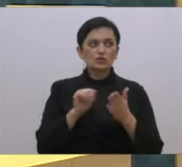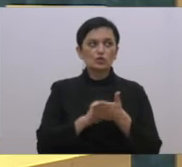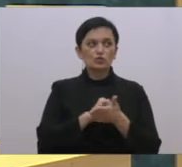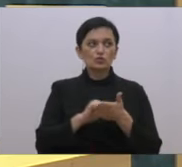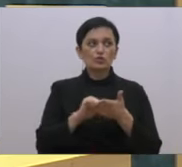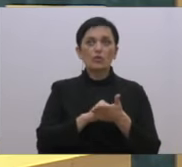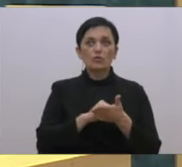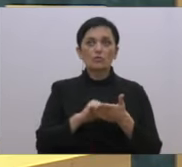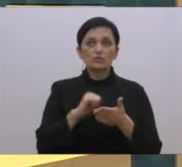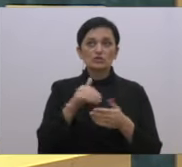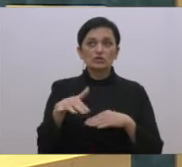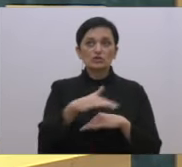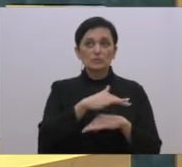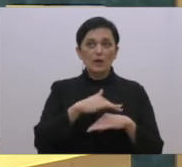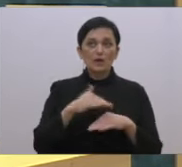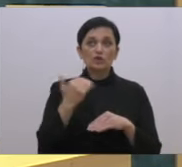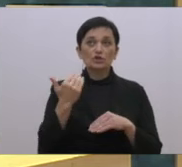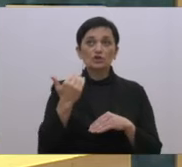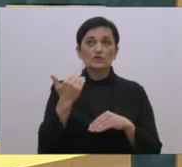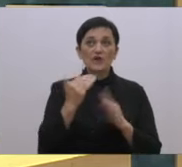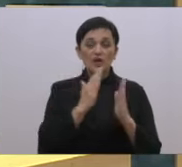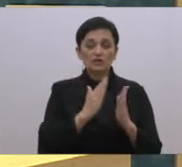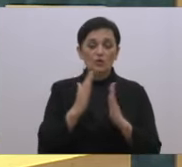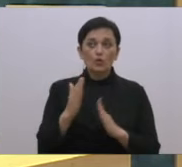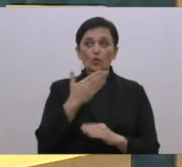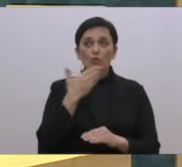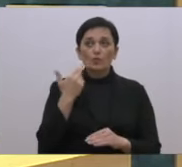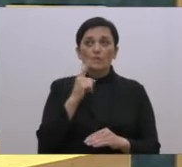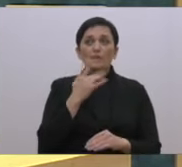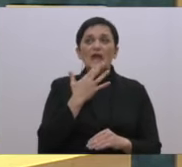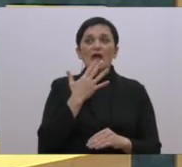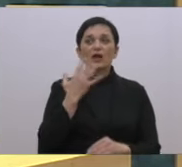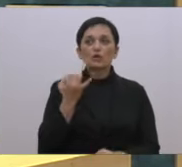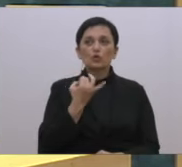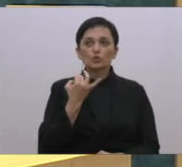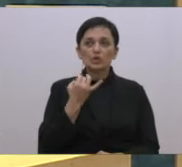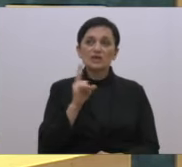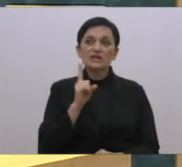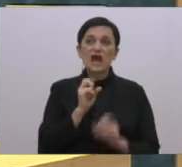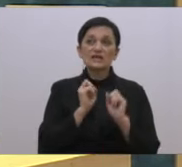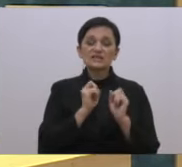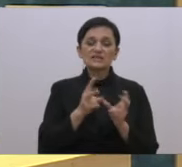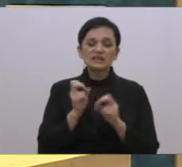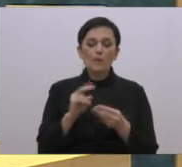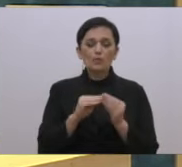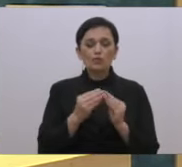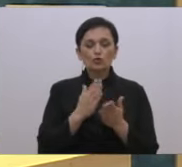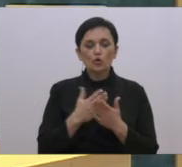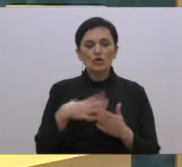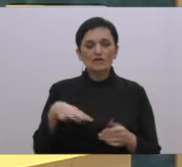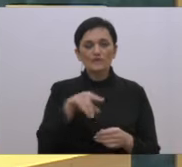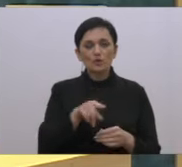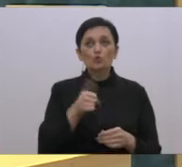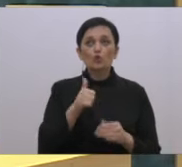უსაფრთხოების სფეროში. თქვენ არ განგისაზღვრავთ, რა არის ეროვნული ინტერესები, რა საფრთხეები და გამოწვევები აქვს ქვეყანას, როგორ